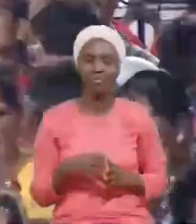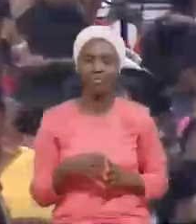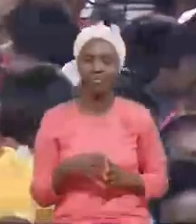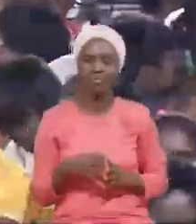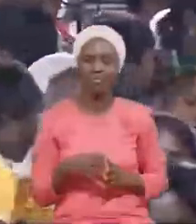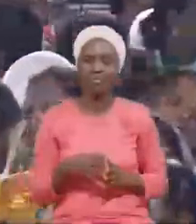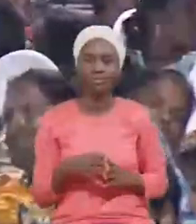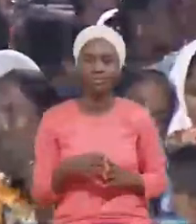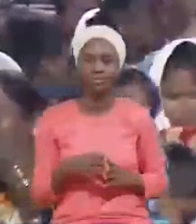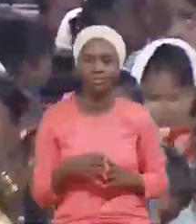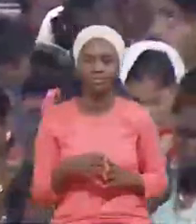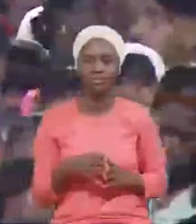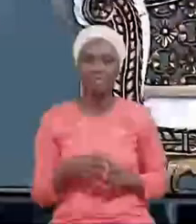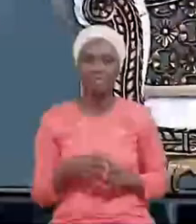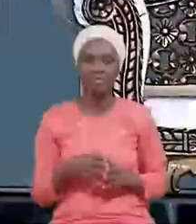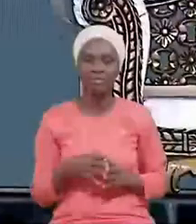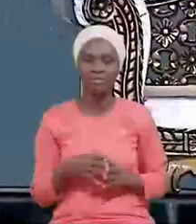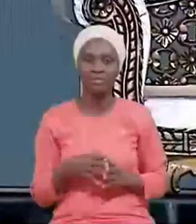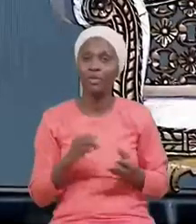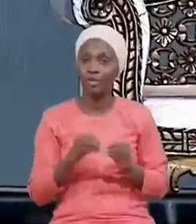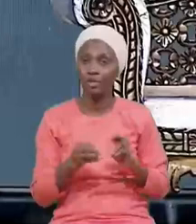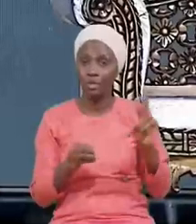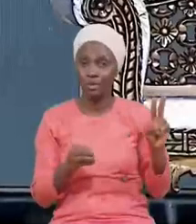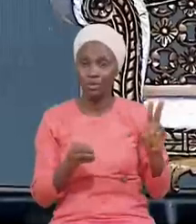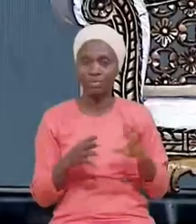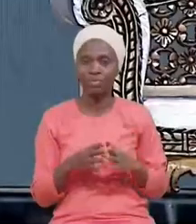même. Numéro 2.